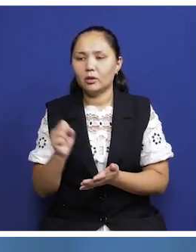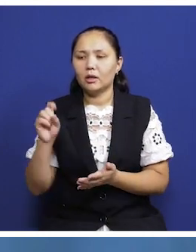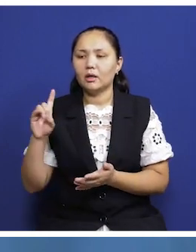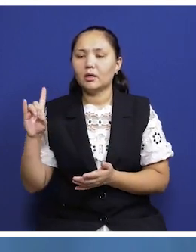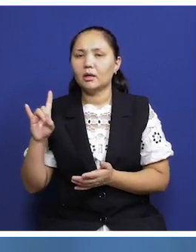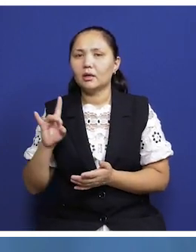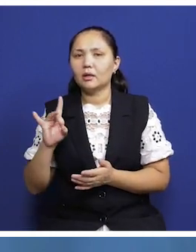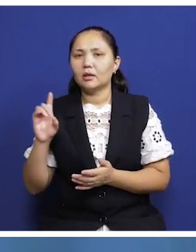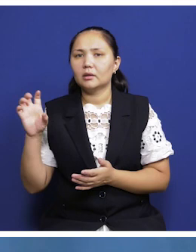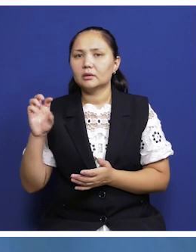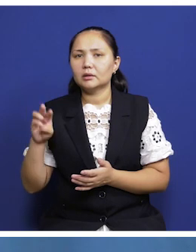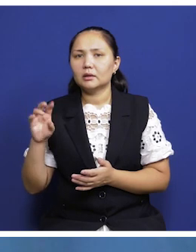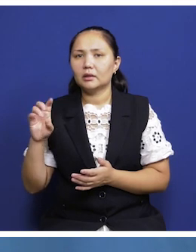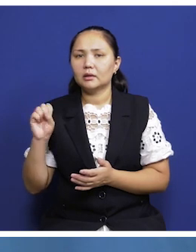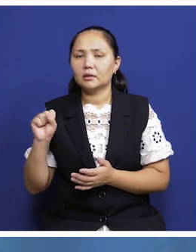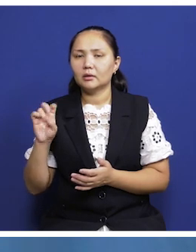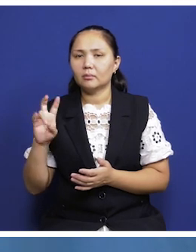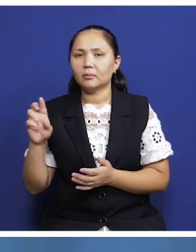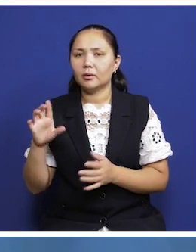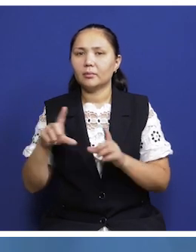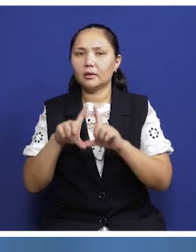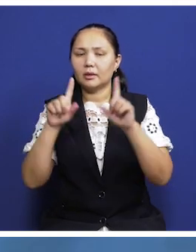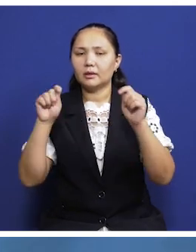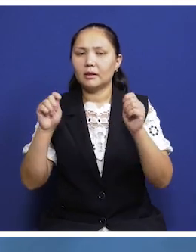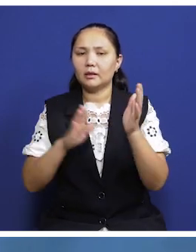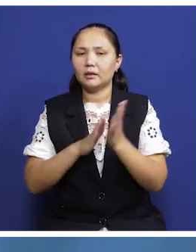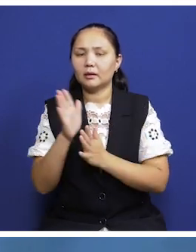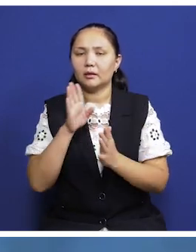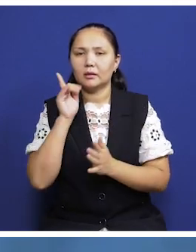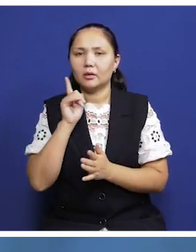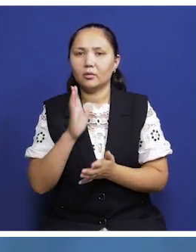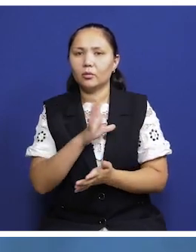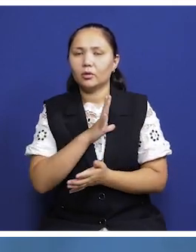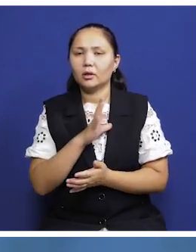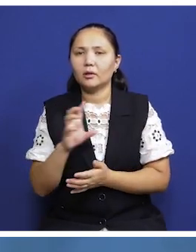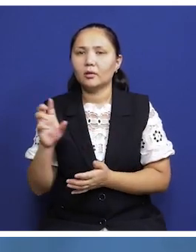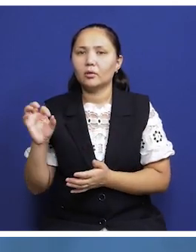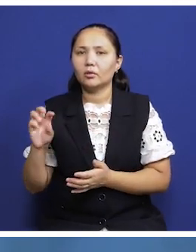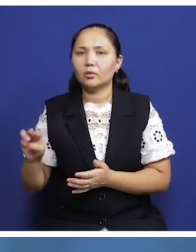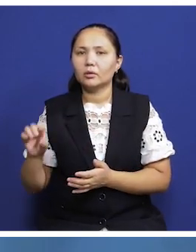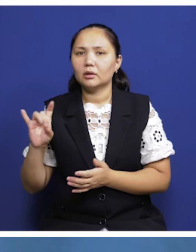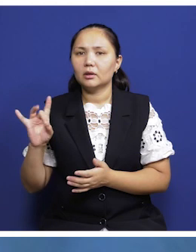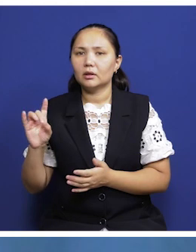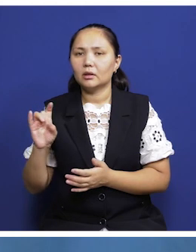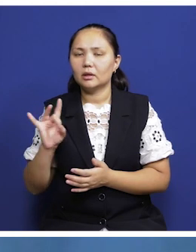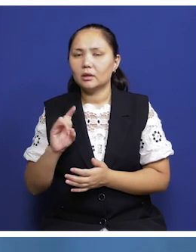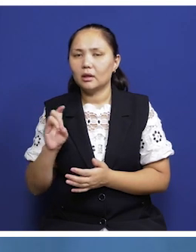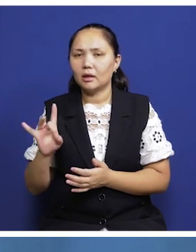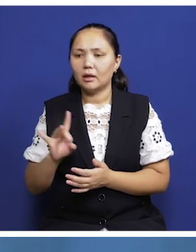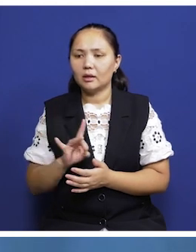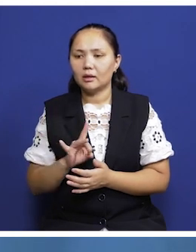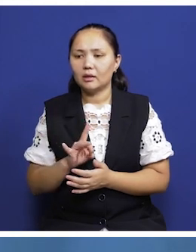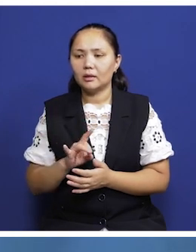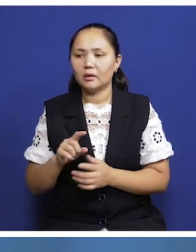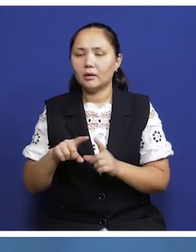аумағы Фарап қонақ үйінің маңы абаттандырды. Отырар төбе қалашығында кіреберіс қақпасы абаттандырып, көгалдандыру жұмыстары